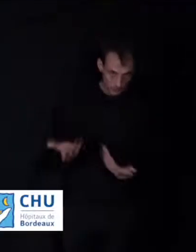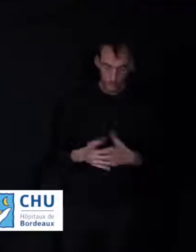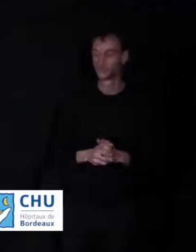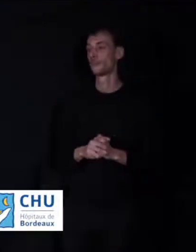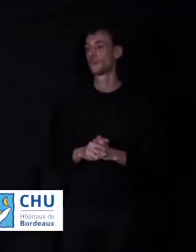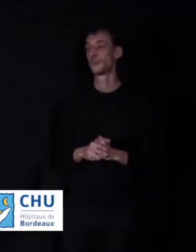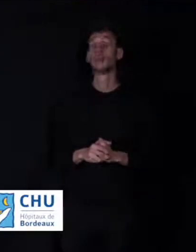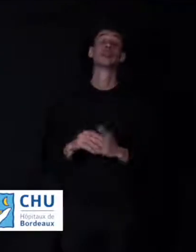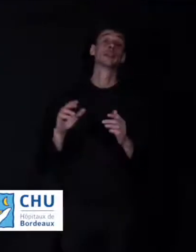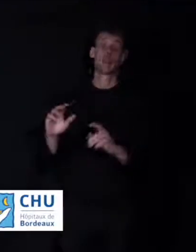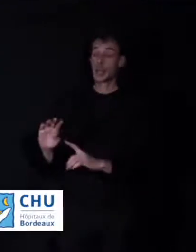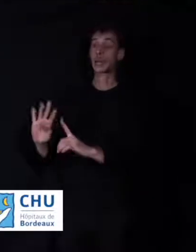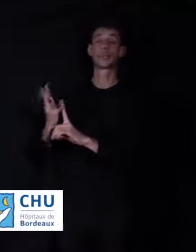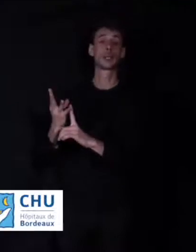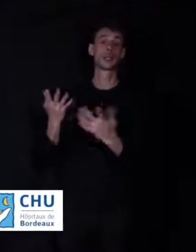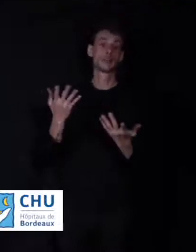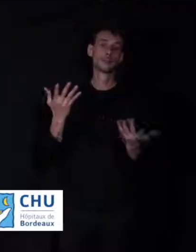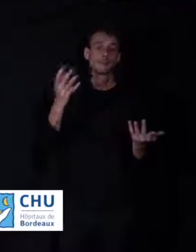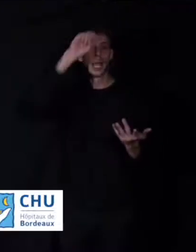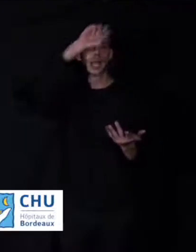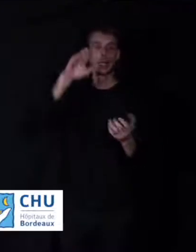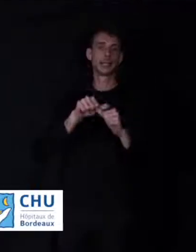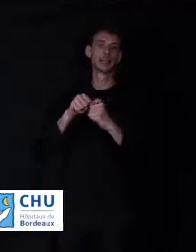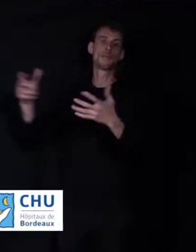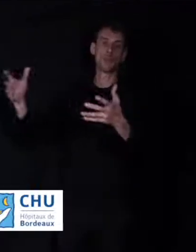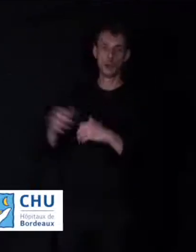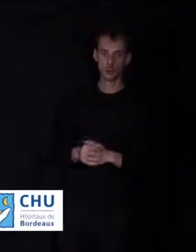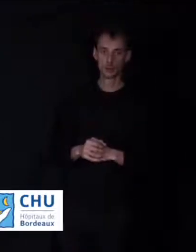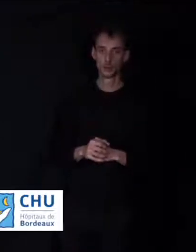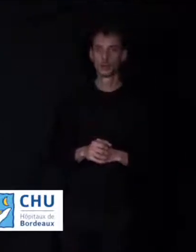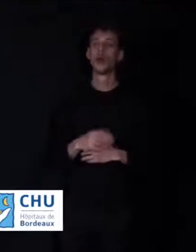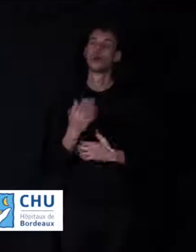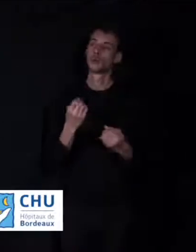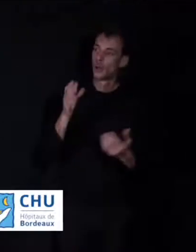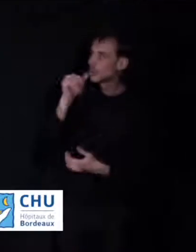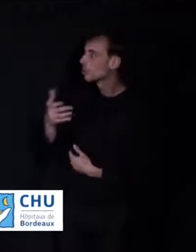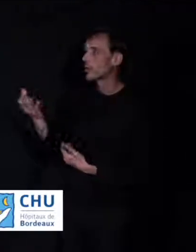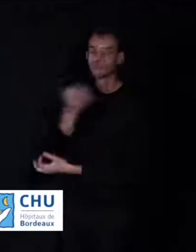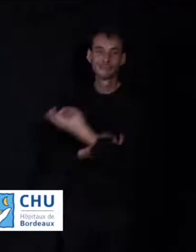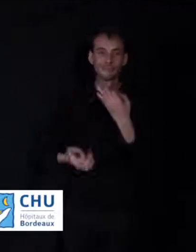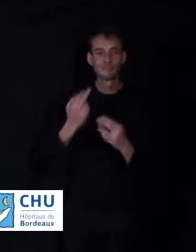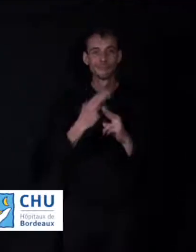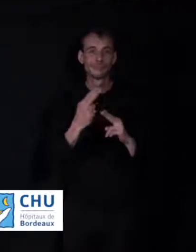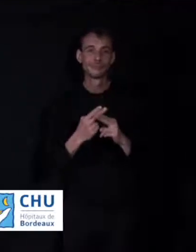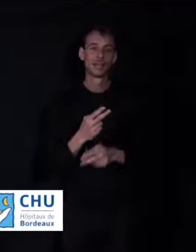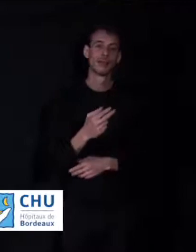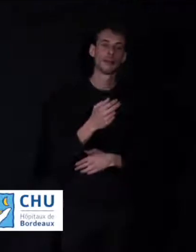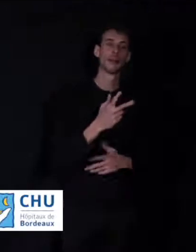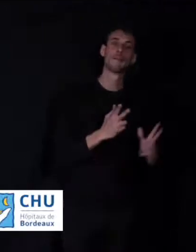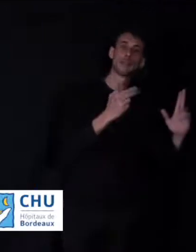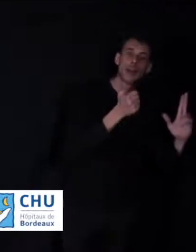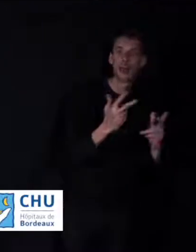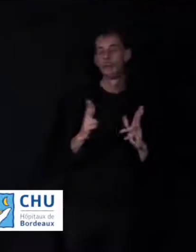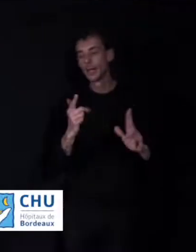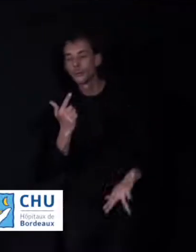clinique qui répond à 4 phases. Alors, tout le monde, maintenant, parle de phase 1, phase 2, phase 3. Alors, à quoi ça correspond, ces 4